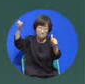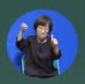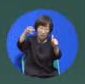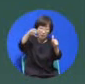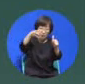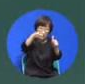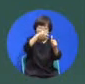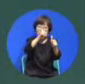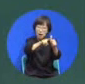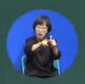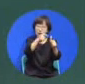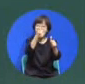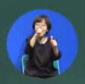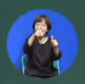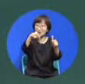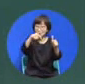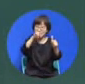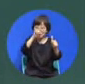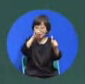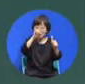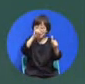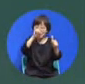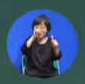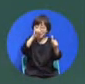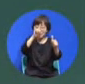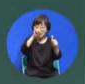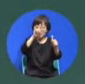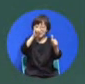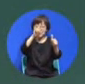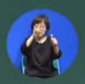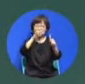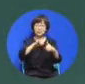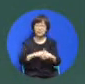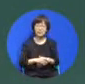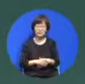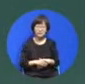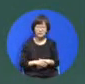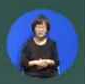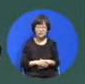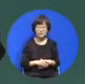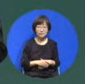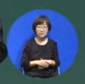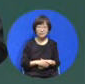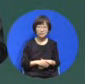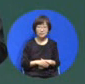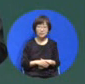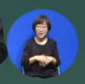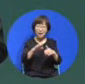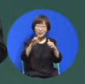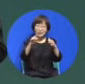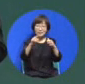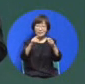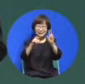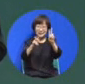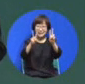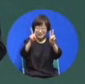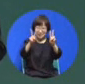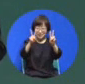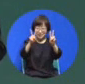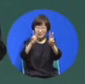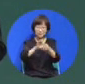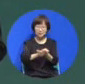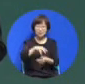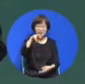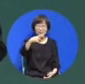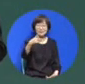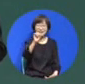임하니라. The word of the Lord came through the prophet Haggai. 그리고 뭐라고 되어 있습니까? What does it say? 2절 보면요.